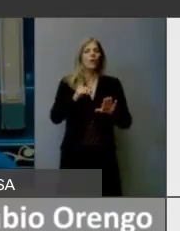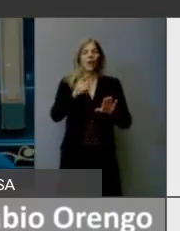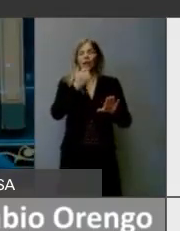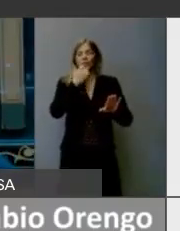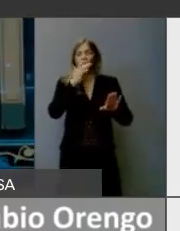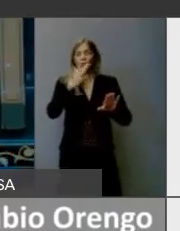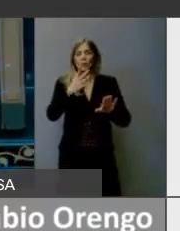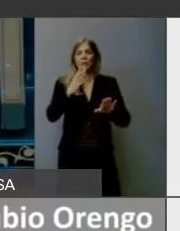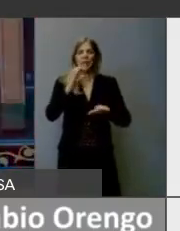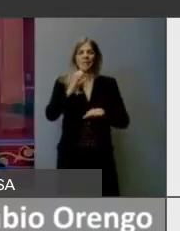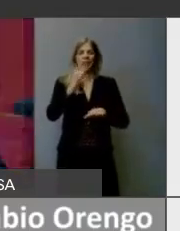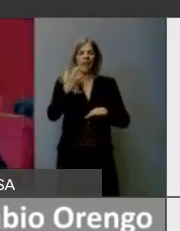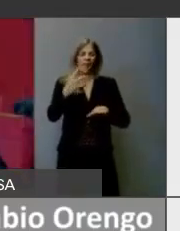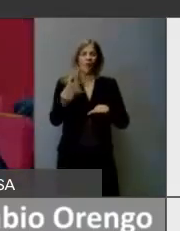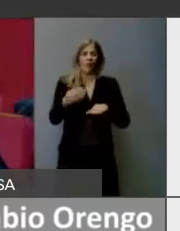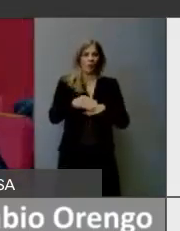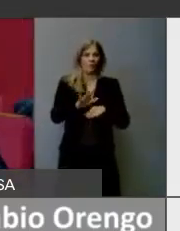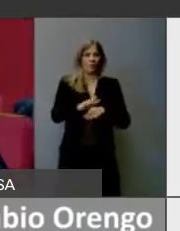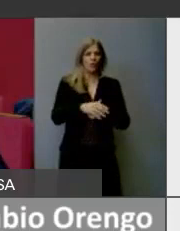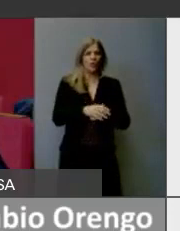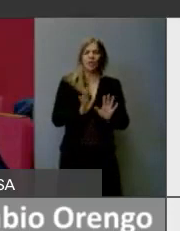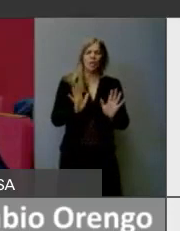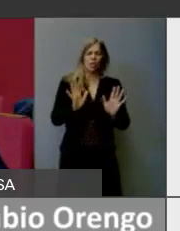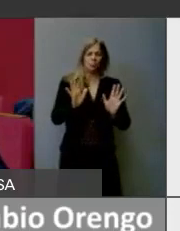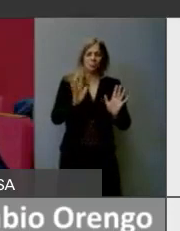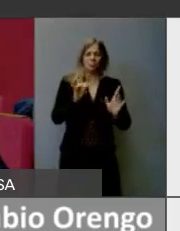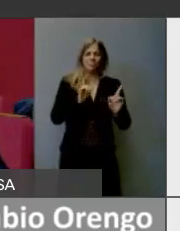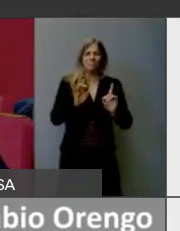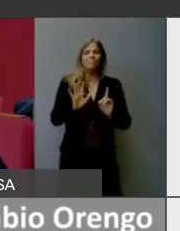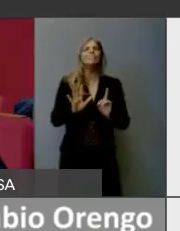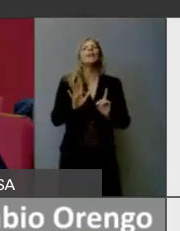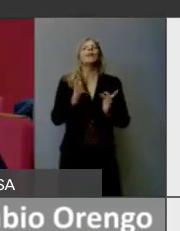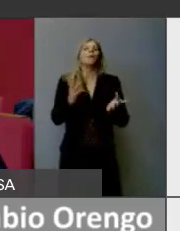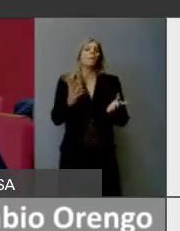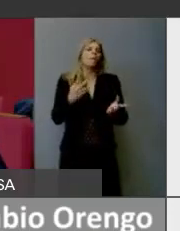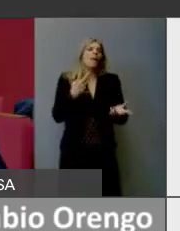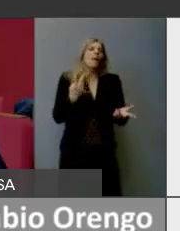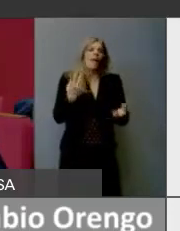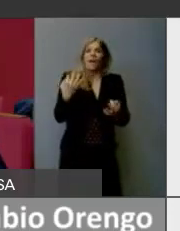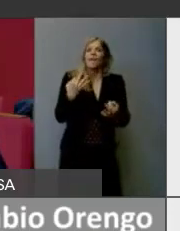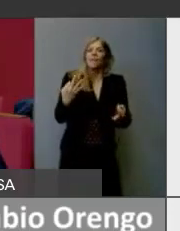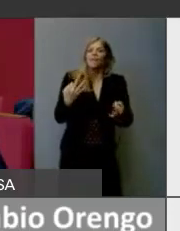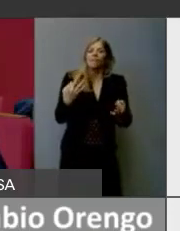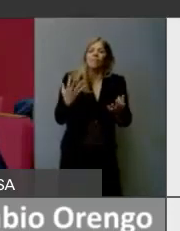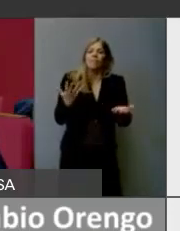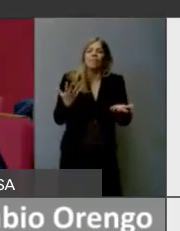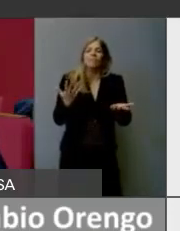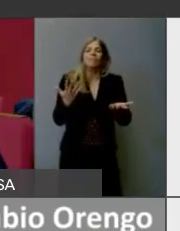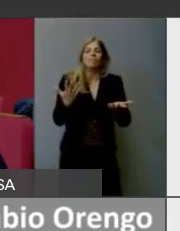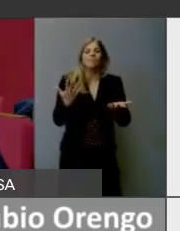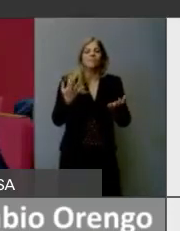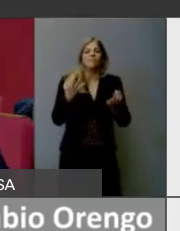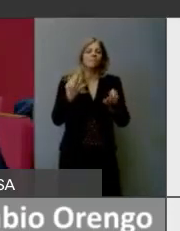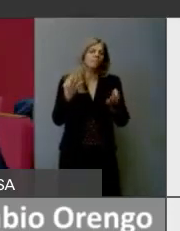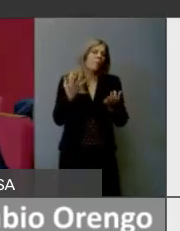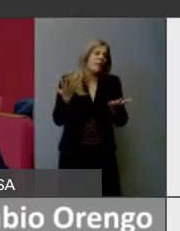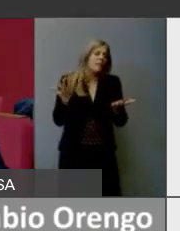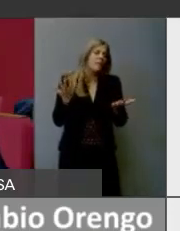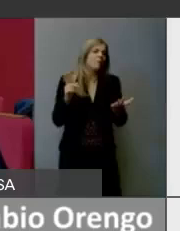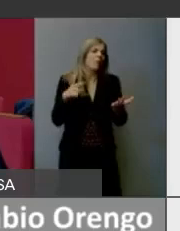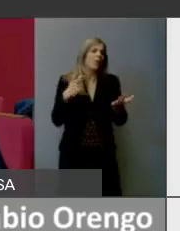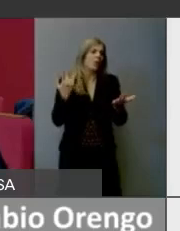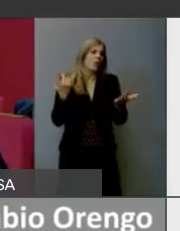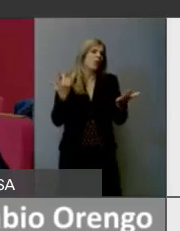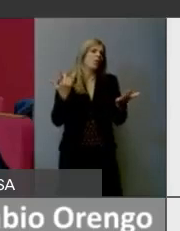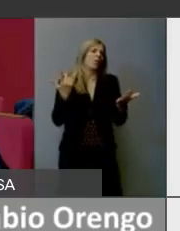prego per la replica. Se immagini, no, so, per dire che va bene, anche perché poi io non l'ho voluto fare, ma in virtù